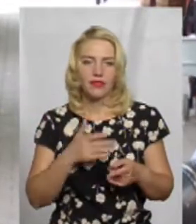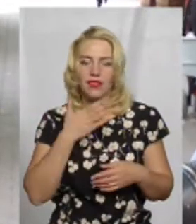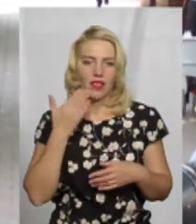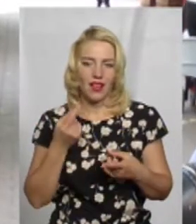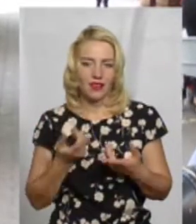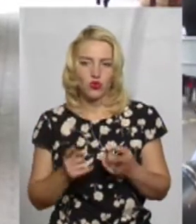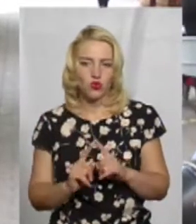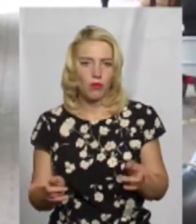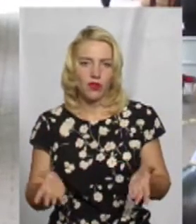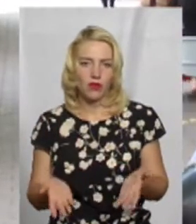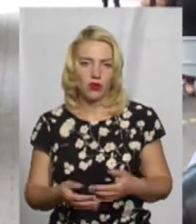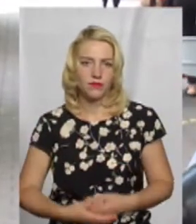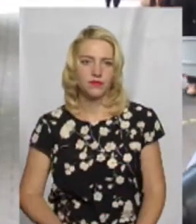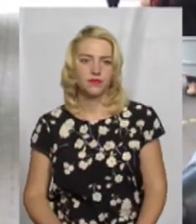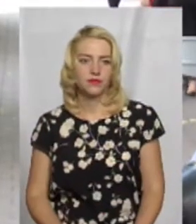особливо